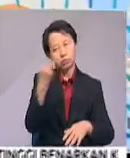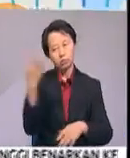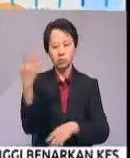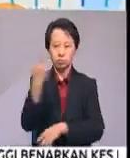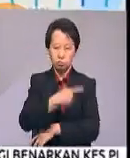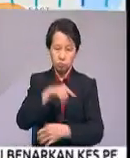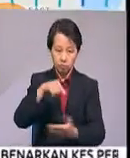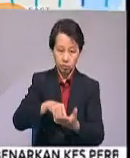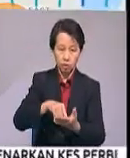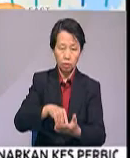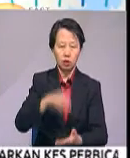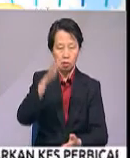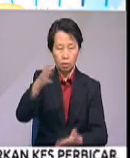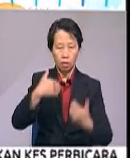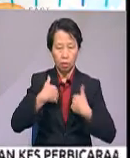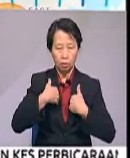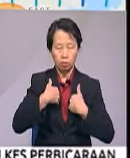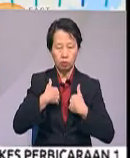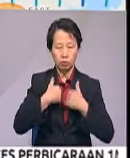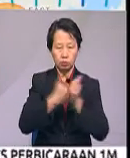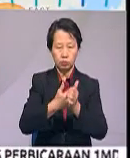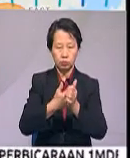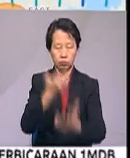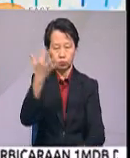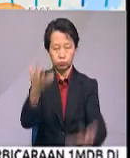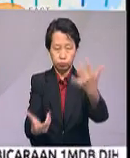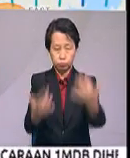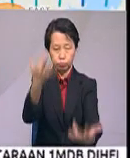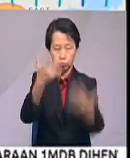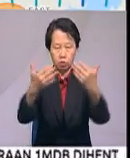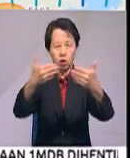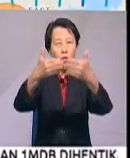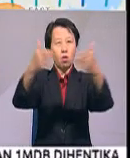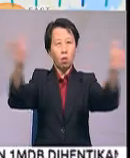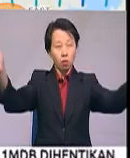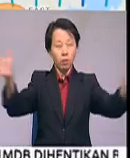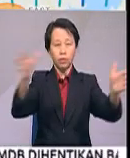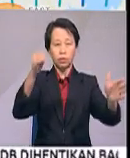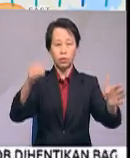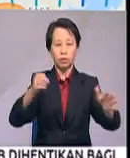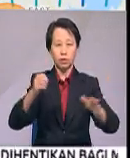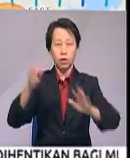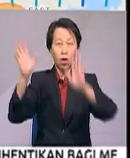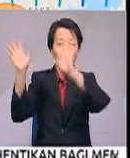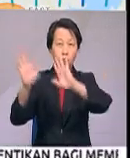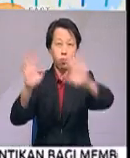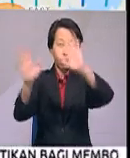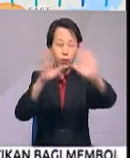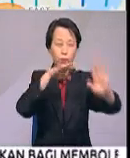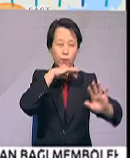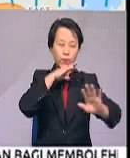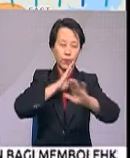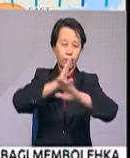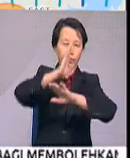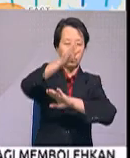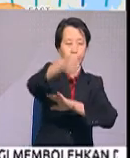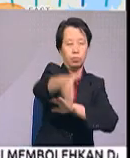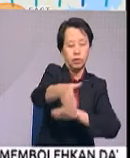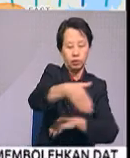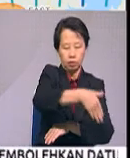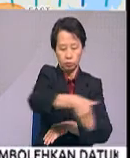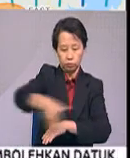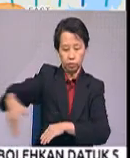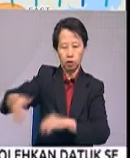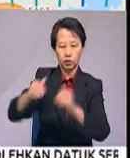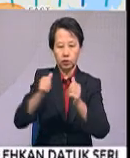ini dan ianya adalah berikutan pembakaran secara terbuka dan juga kesan asap jerebu merentas sempadan